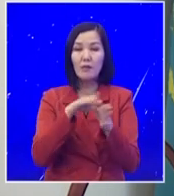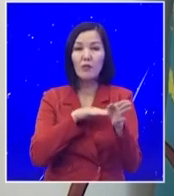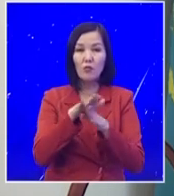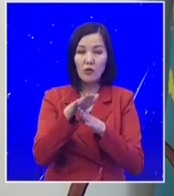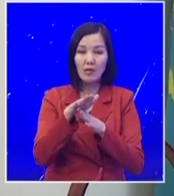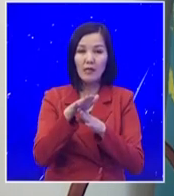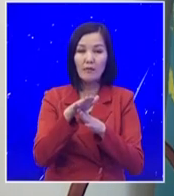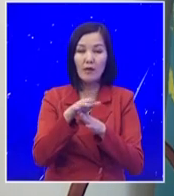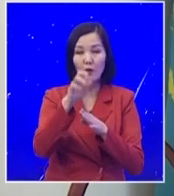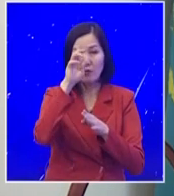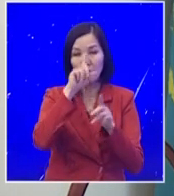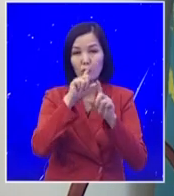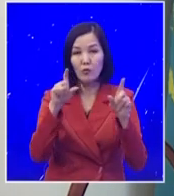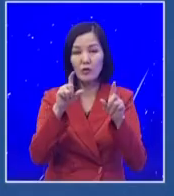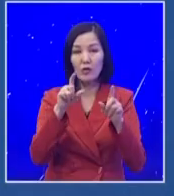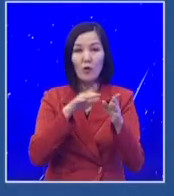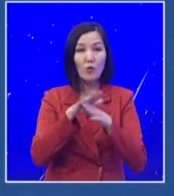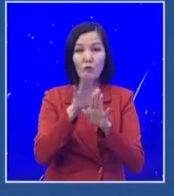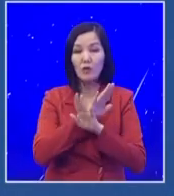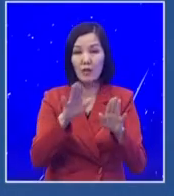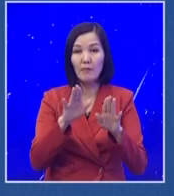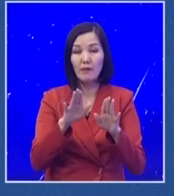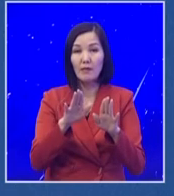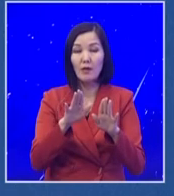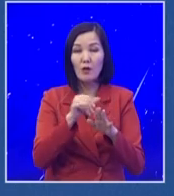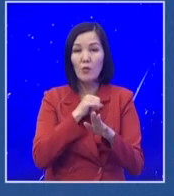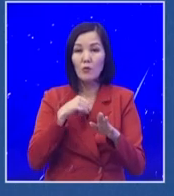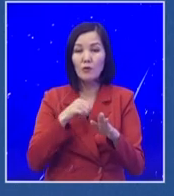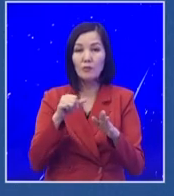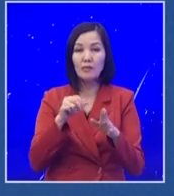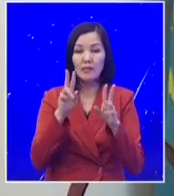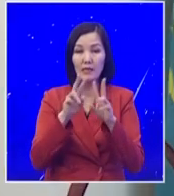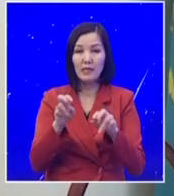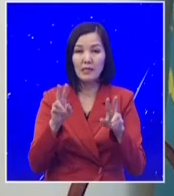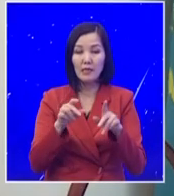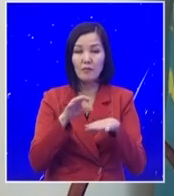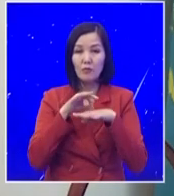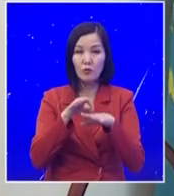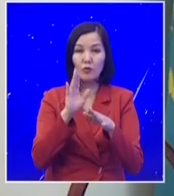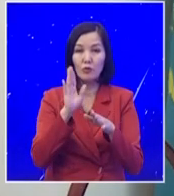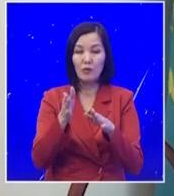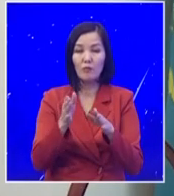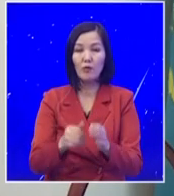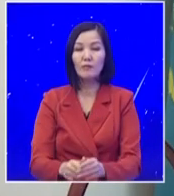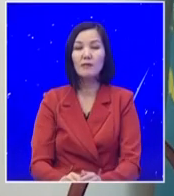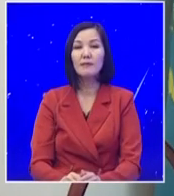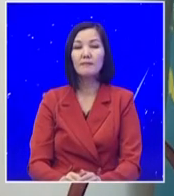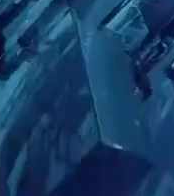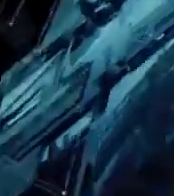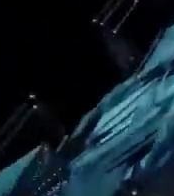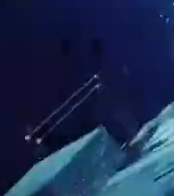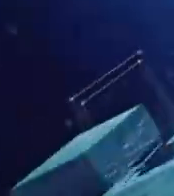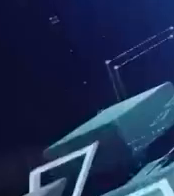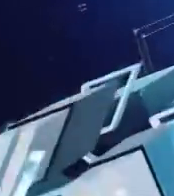орындалды ма, осы госорғандарға берілген орындалмады ма, біз арнайы өзіміздің документолқымызда, өзіміздің базамызда оған бақылау жасап отырамыз.